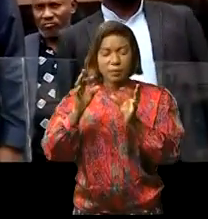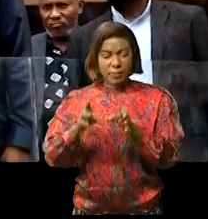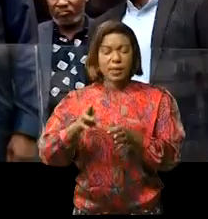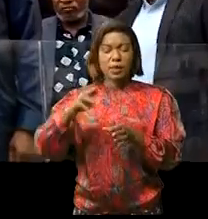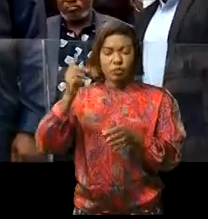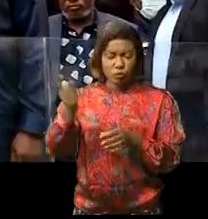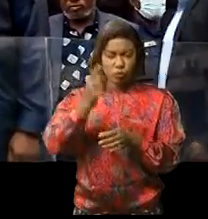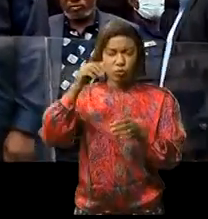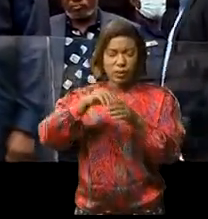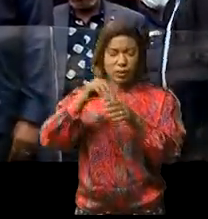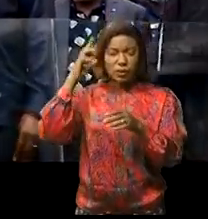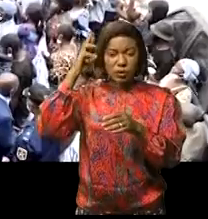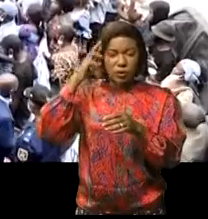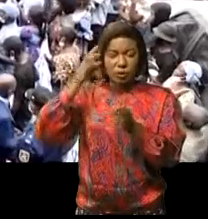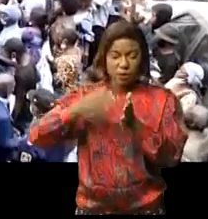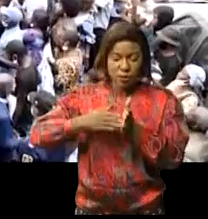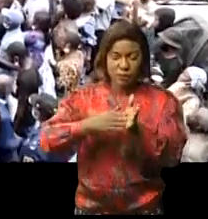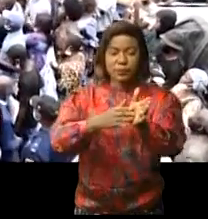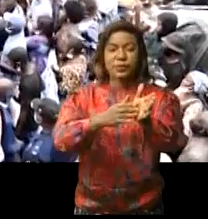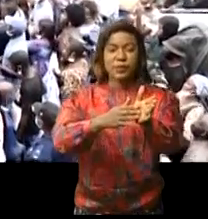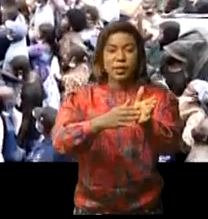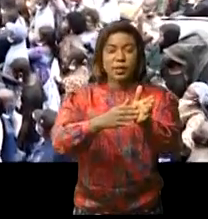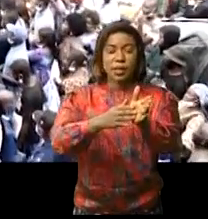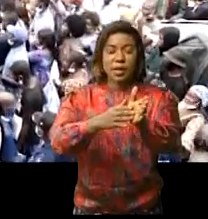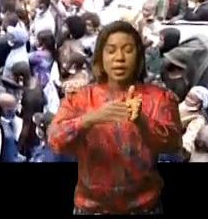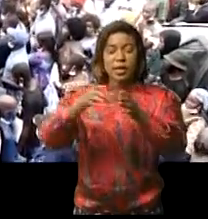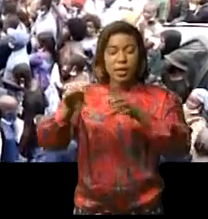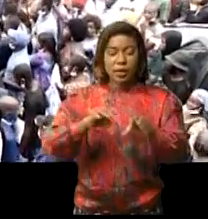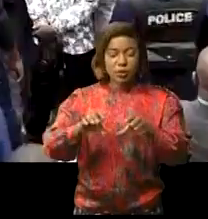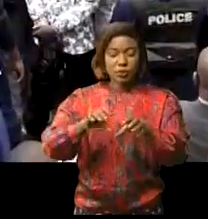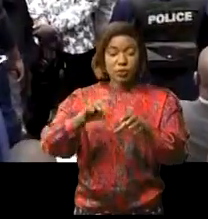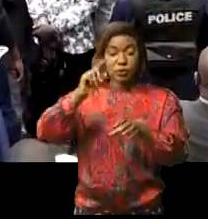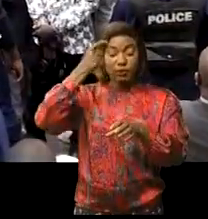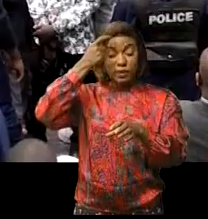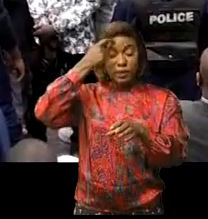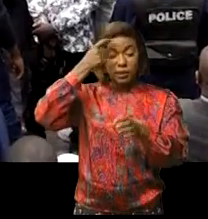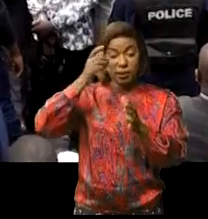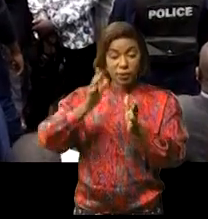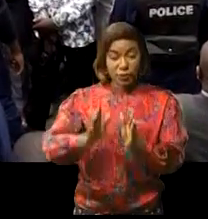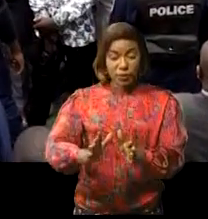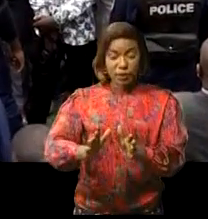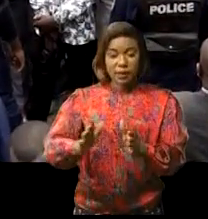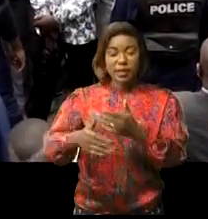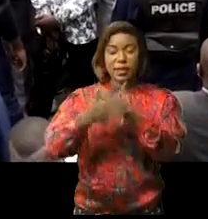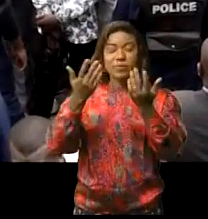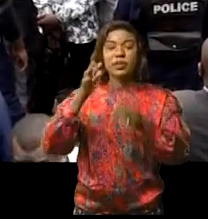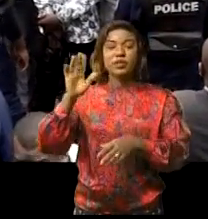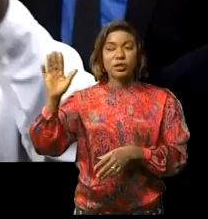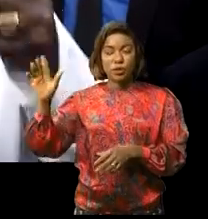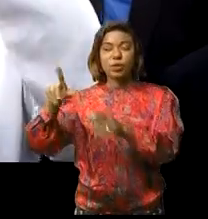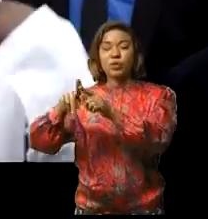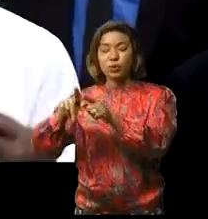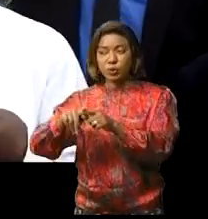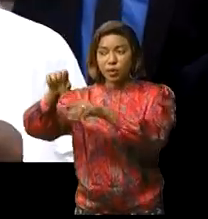toujours d'accompagnement de l'action du gouverneur de la ville-province de Kinshasa, ses responsables des entités de base ont